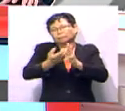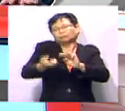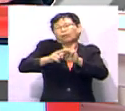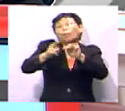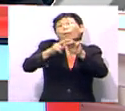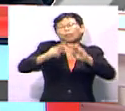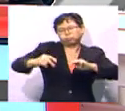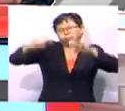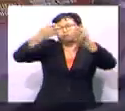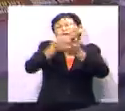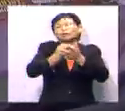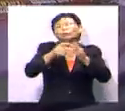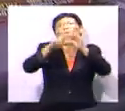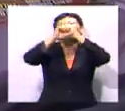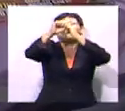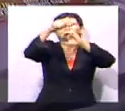asli.